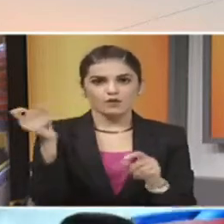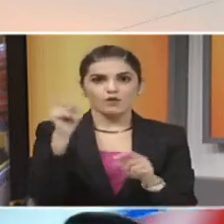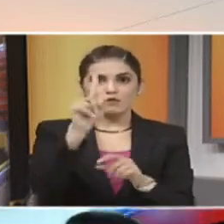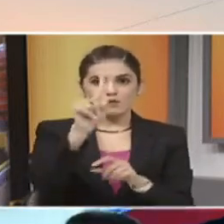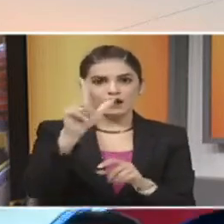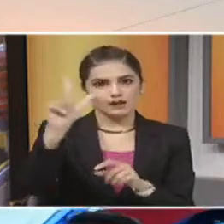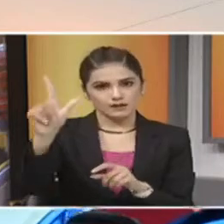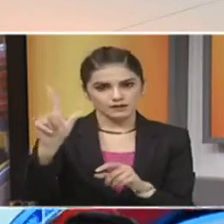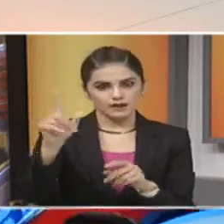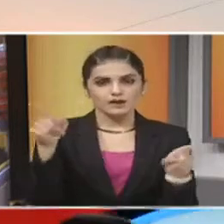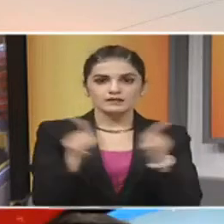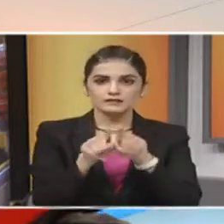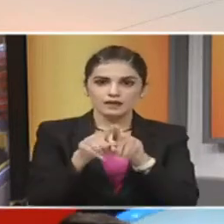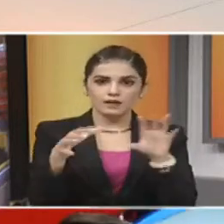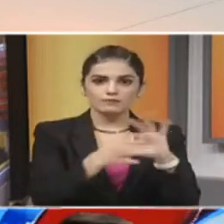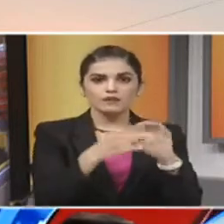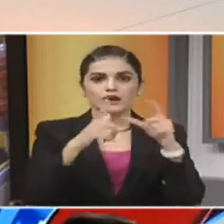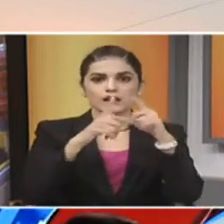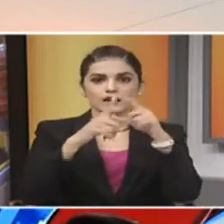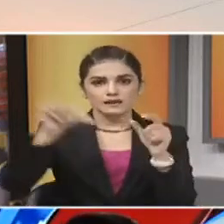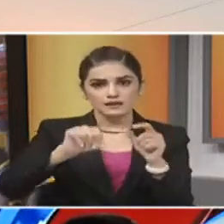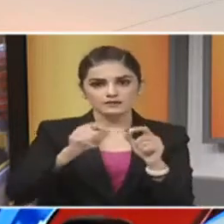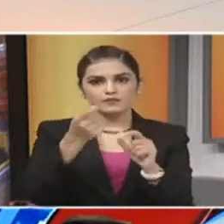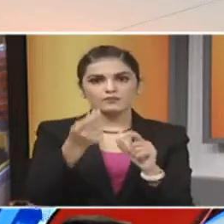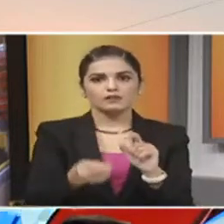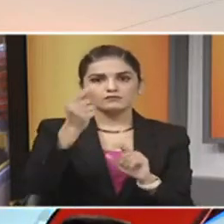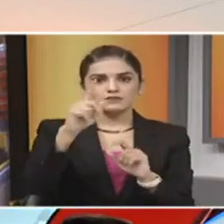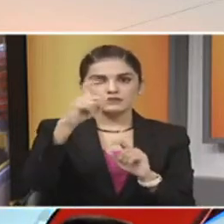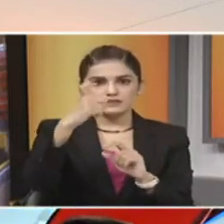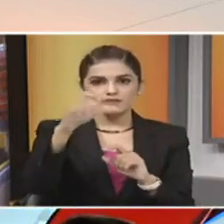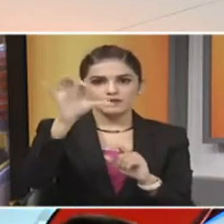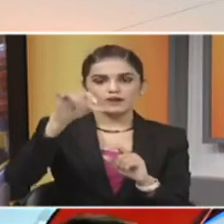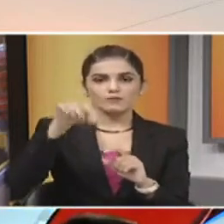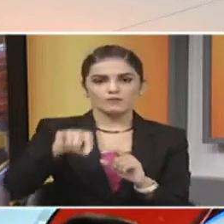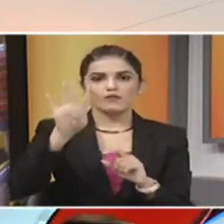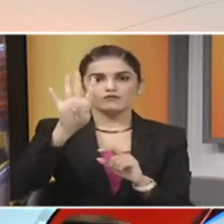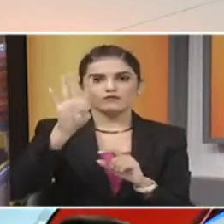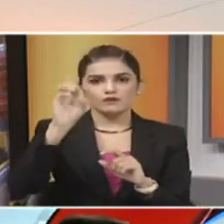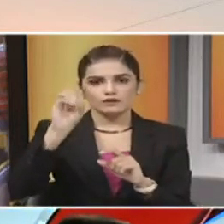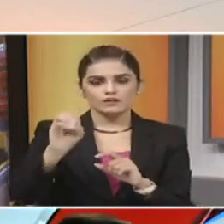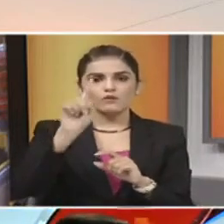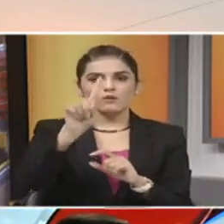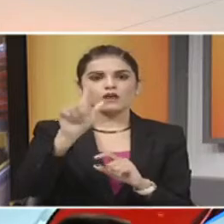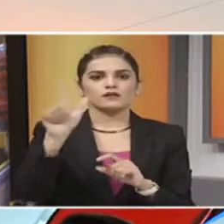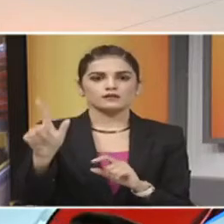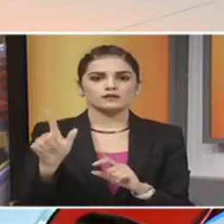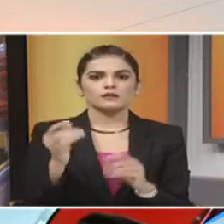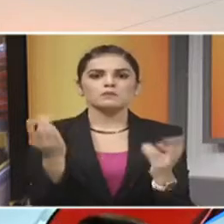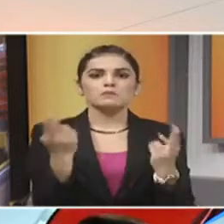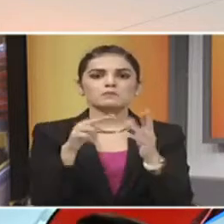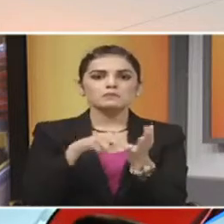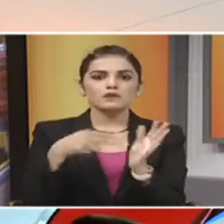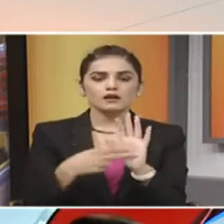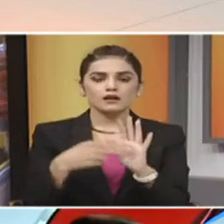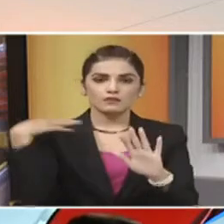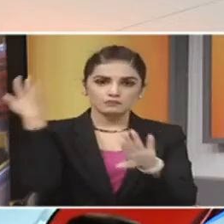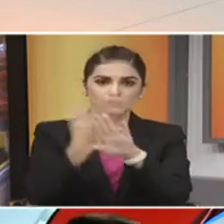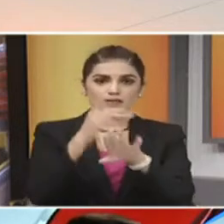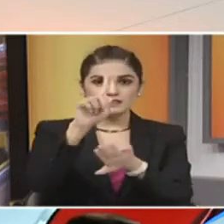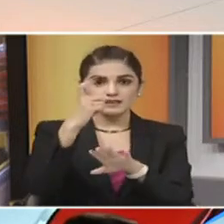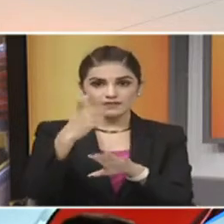प्रति लीटर हो गया है तो वहीं डीजल 79 रु40 पैसे प्रति लीटर मिलेगा पिछले